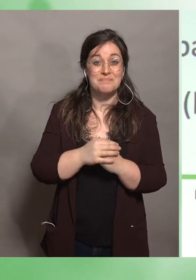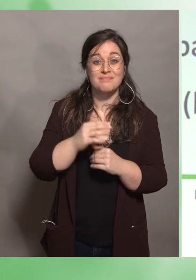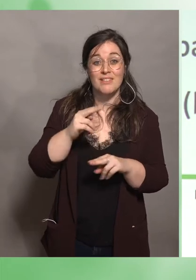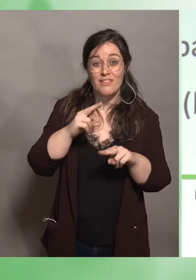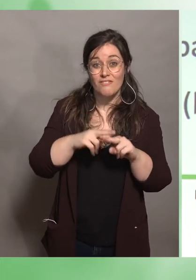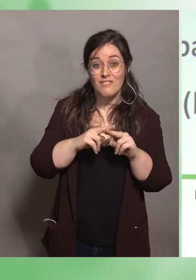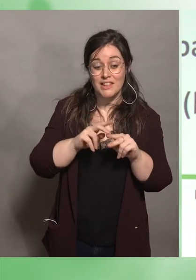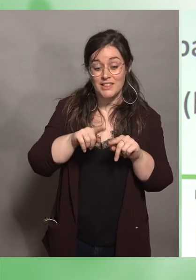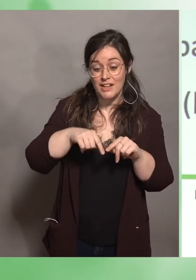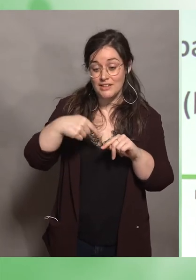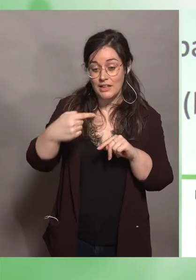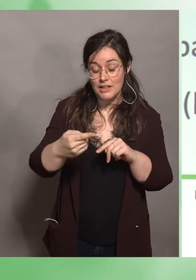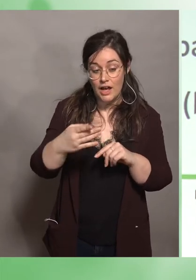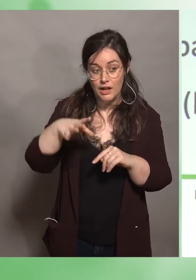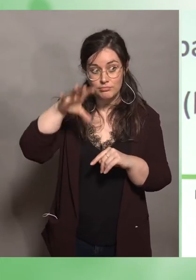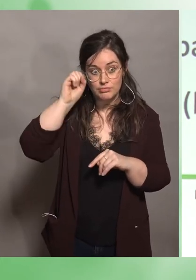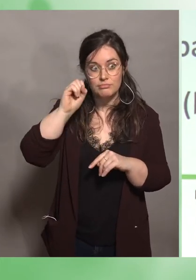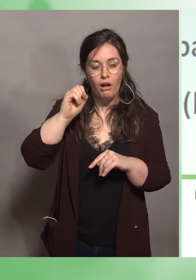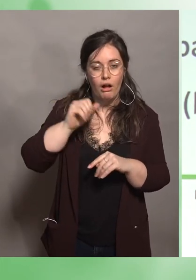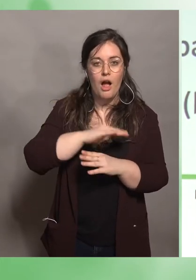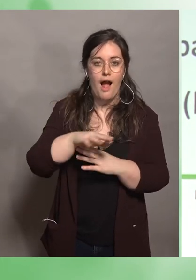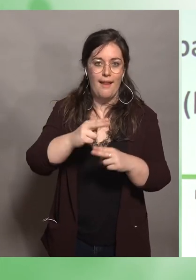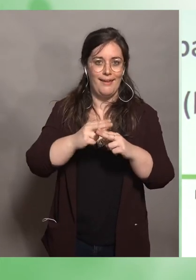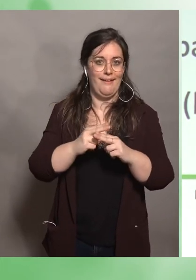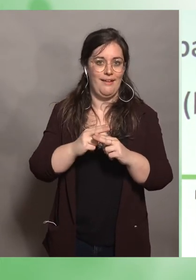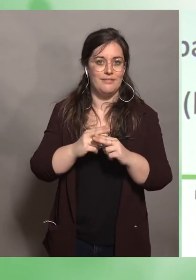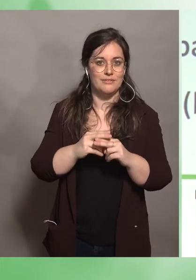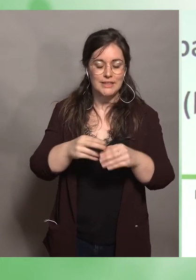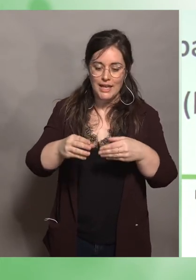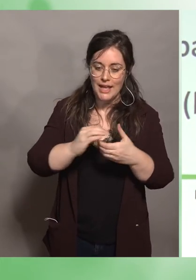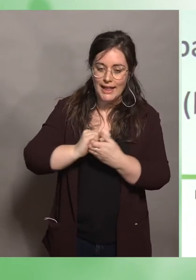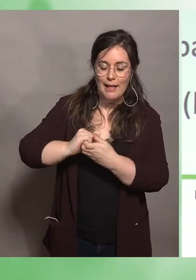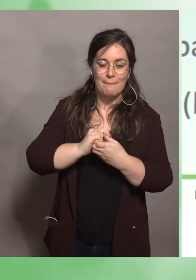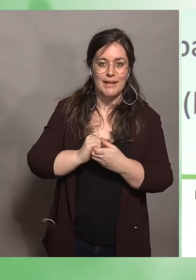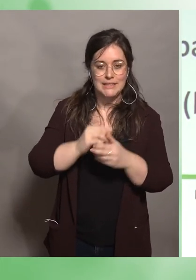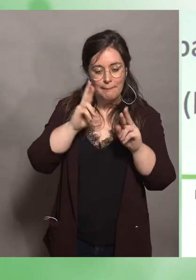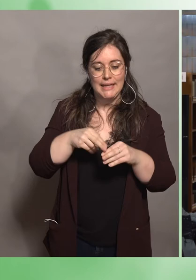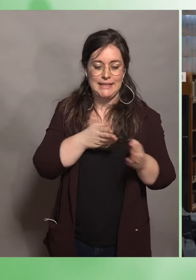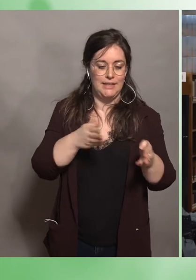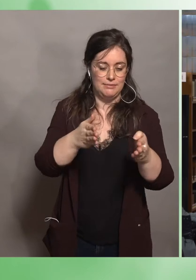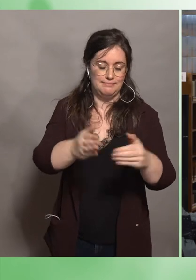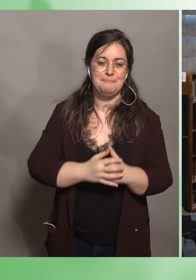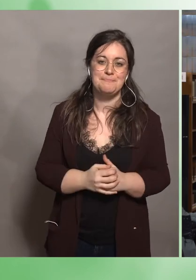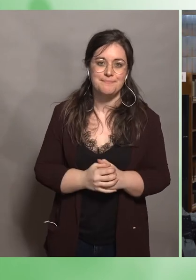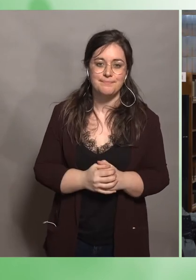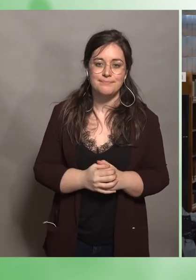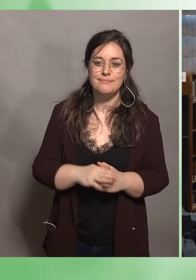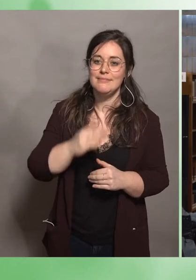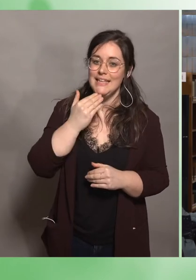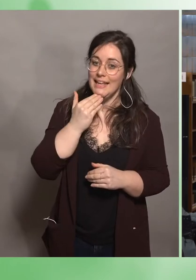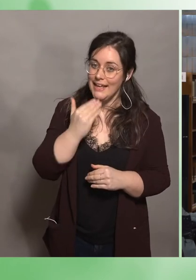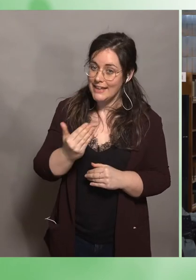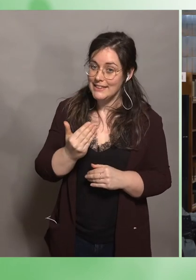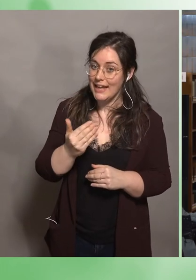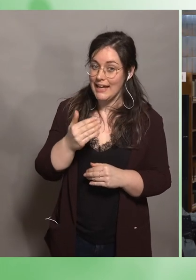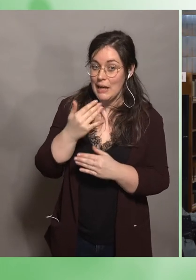feststellt, es hat allen geholfen und es geht gemeinsam in die richtige Richtung. Danke, Klaus. Mehrfach